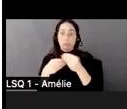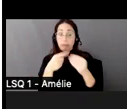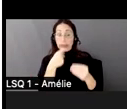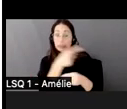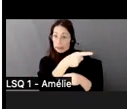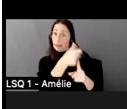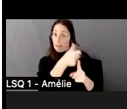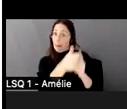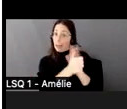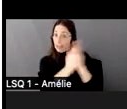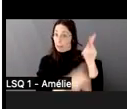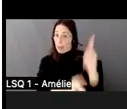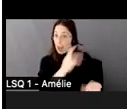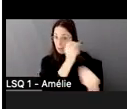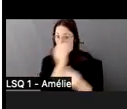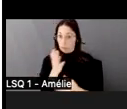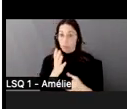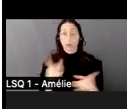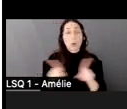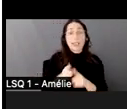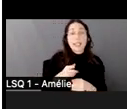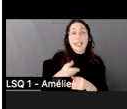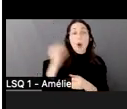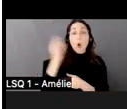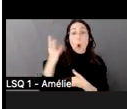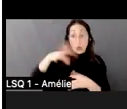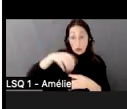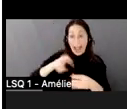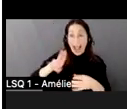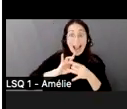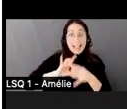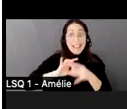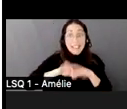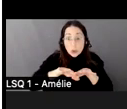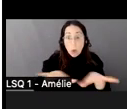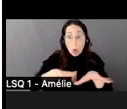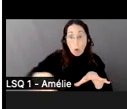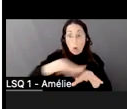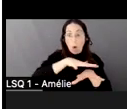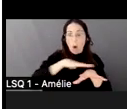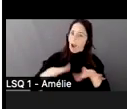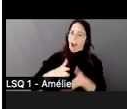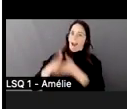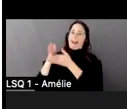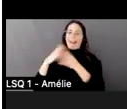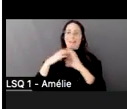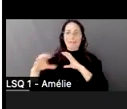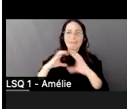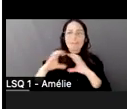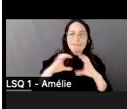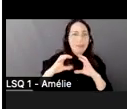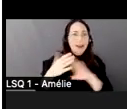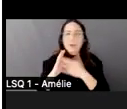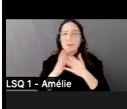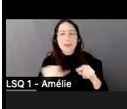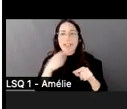experts. Le cours offre un réseau qui permet, de communiquer à travers la communauté